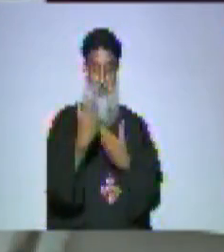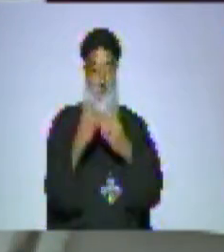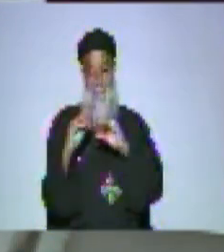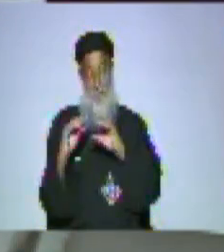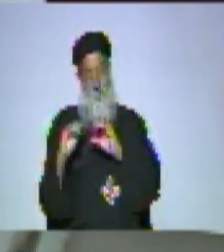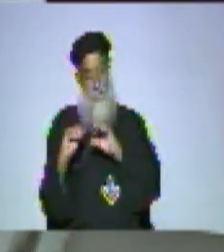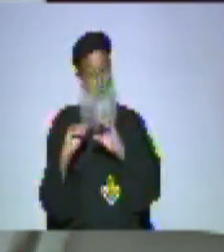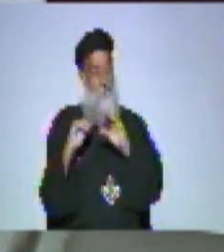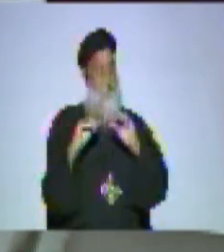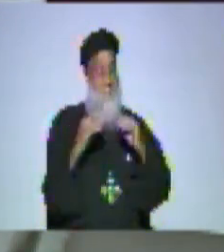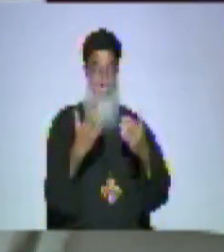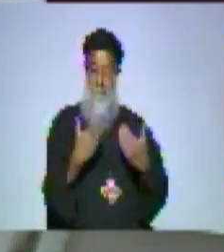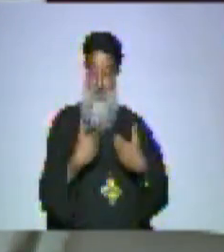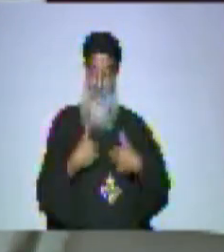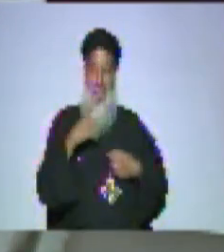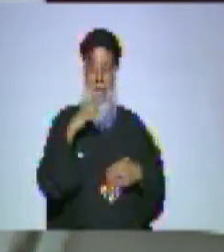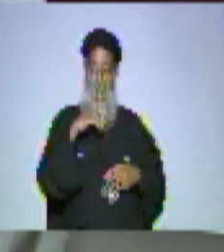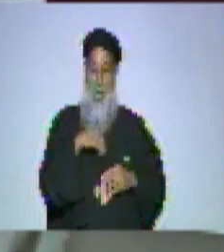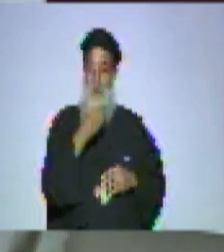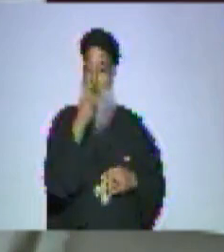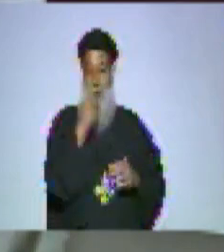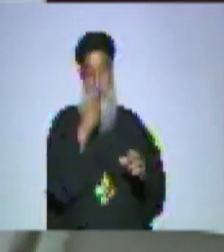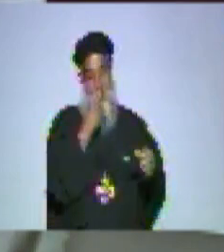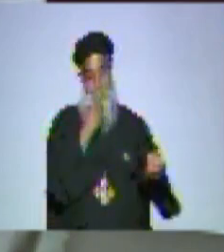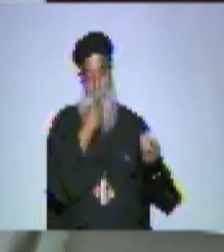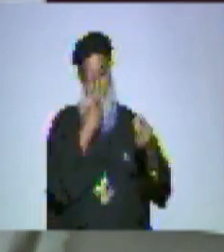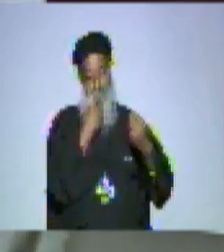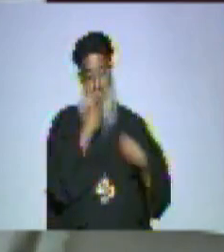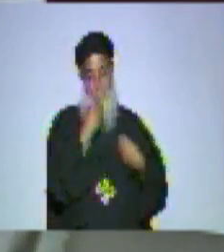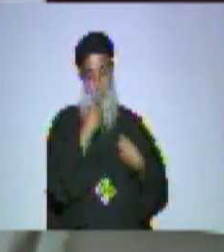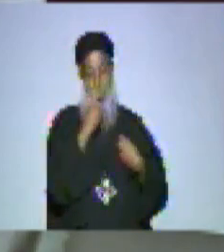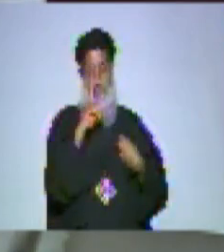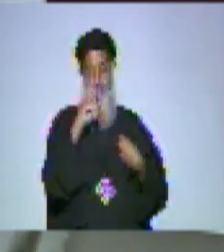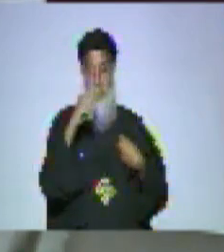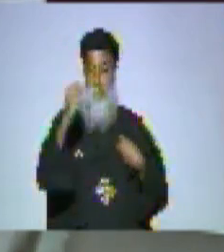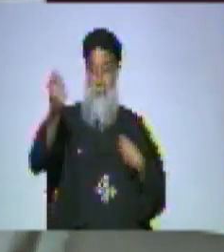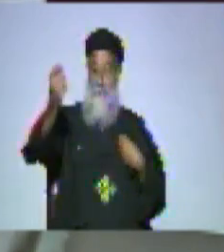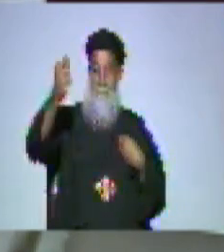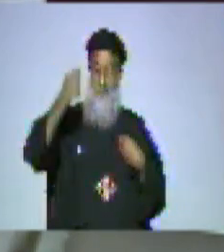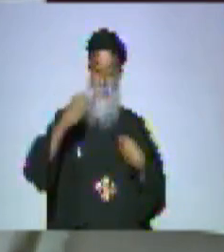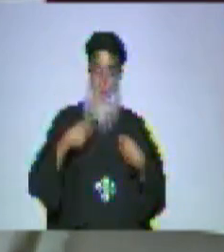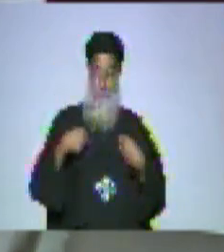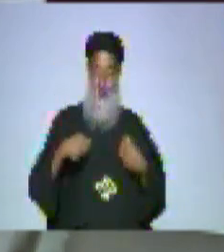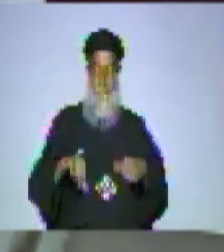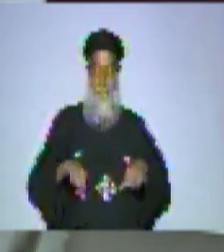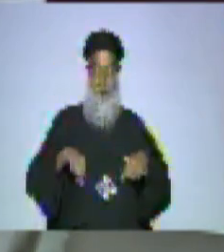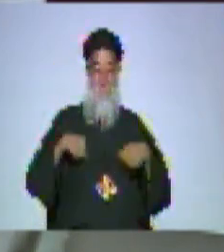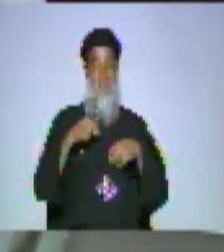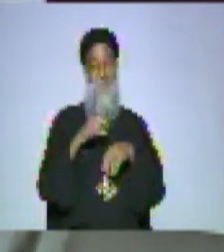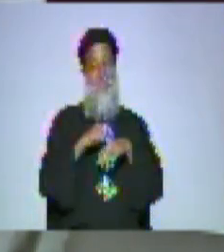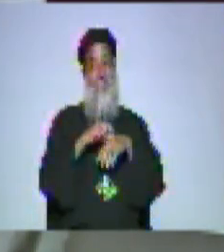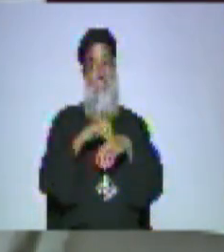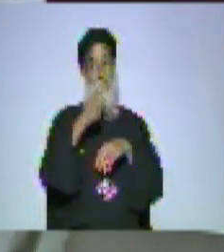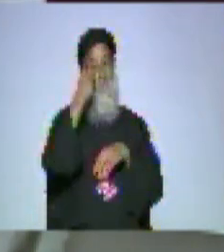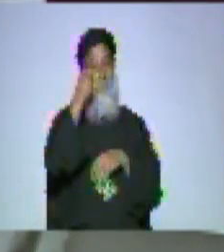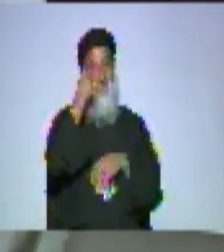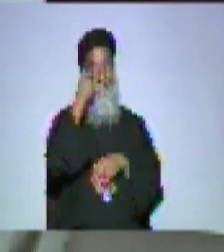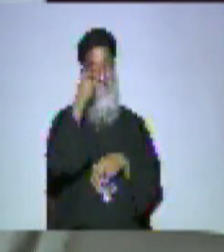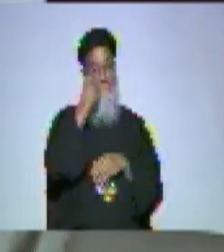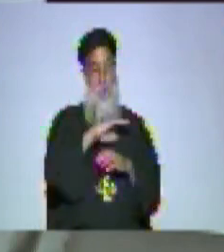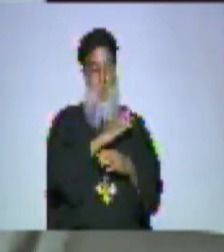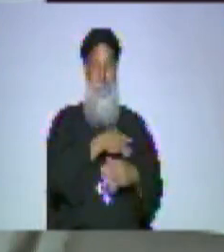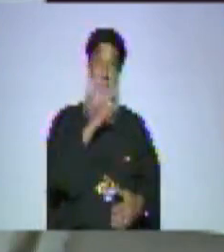كما يليق يعني كما يليق بحياه الانسان المؤمن